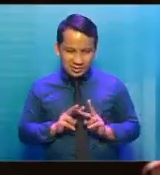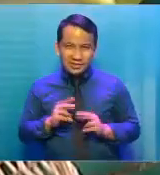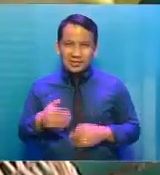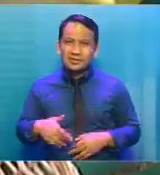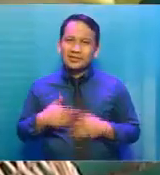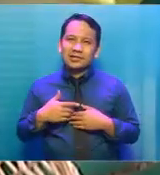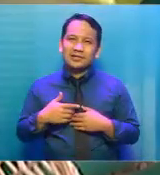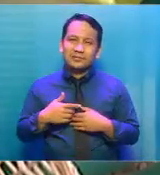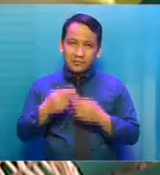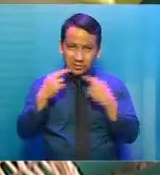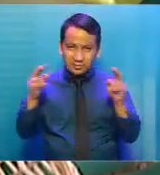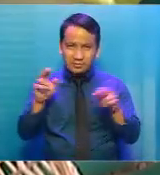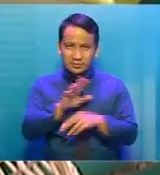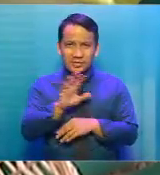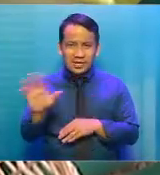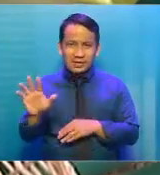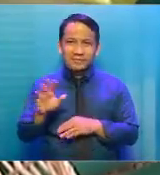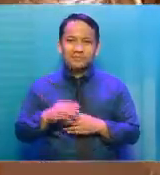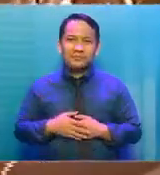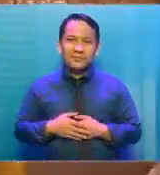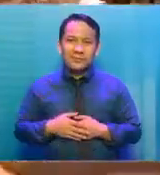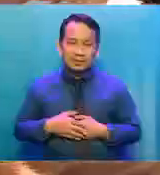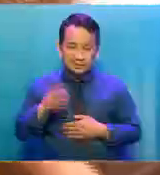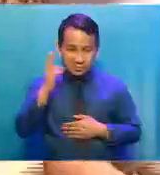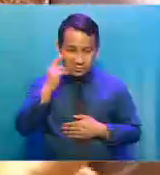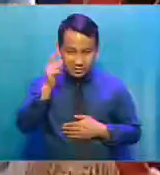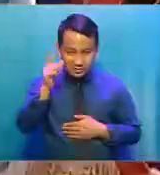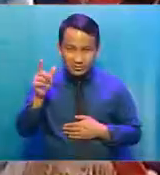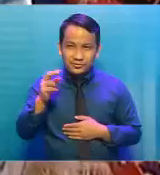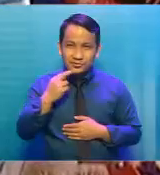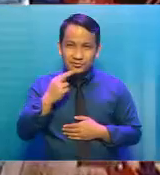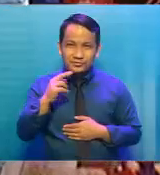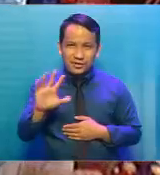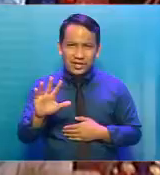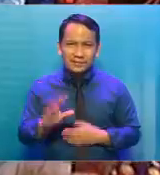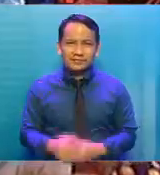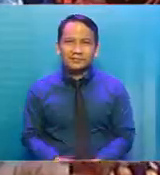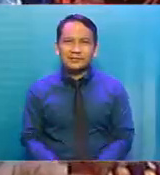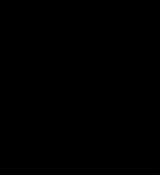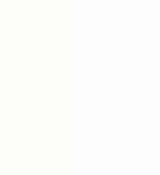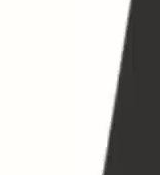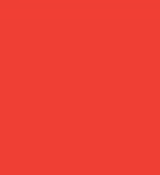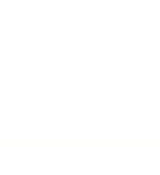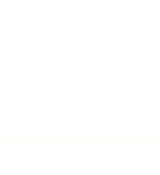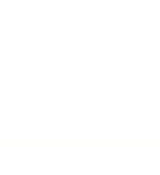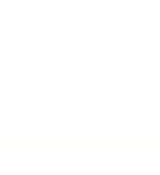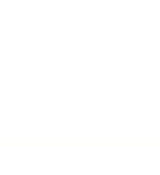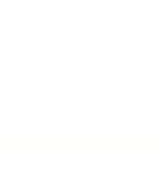Nagbabalita mula sa Frontline, Romy Lopez, News 5.